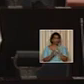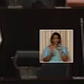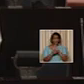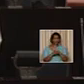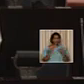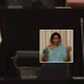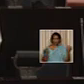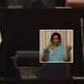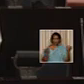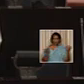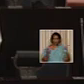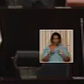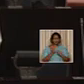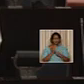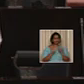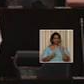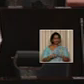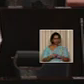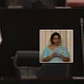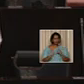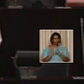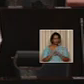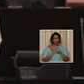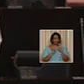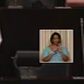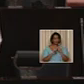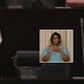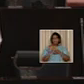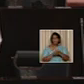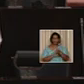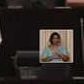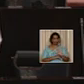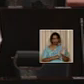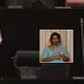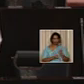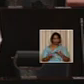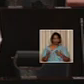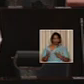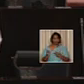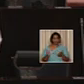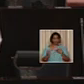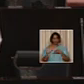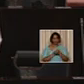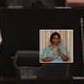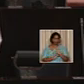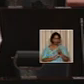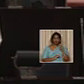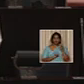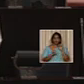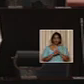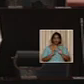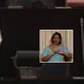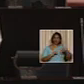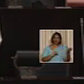तिबुण एस टी एफ एक वी ई पी लौंज के अतुलटे अन्य आयुध समग ए गोलांग इंदल तिबुण